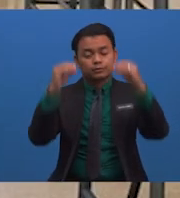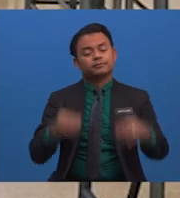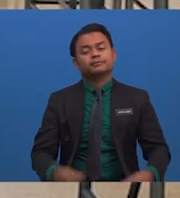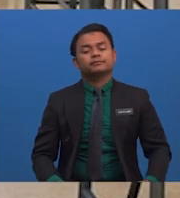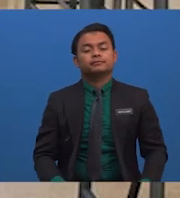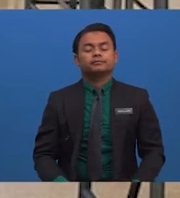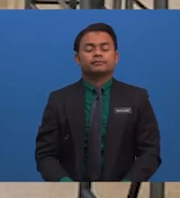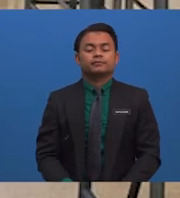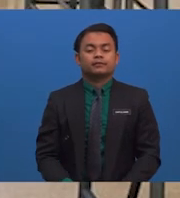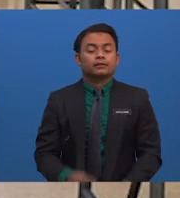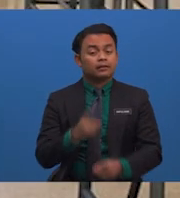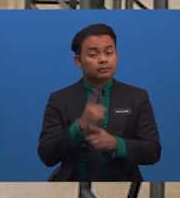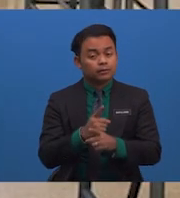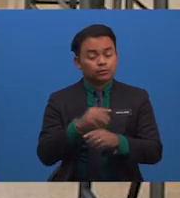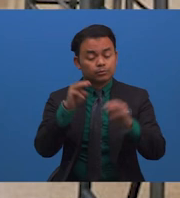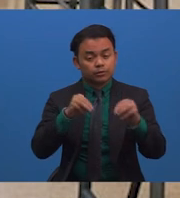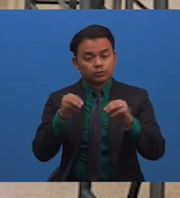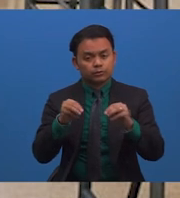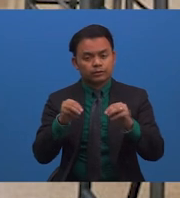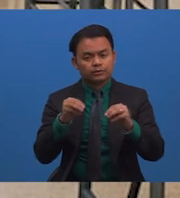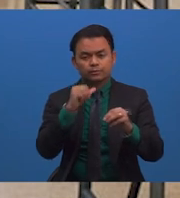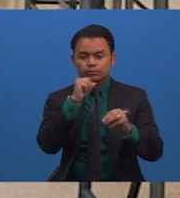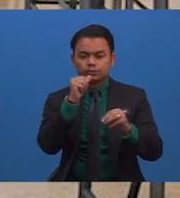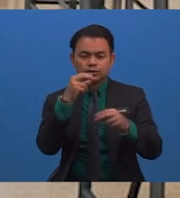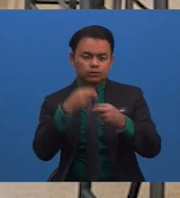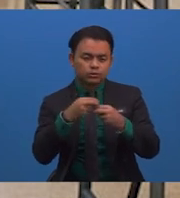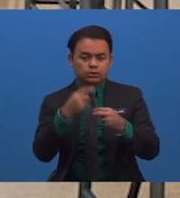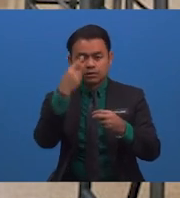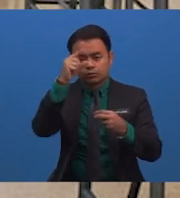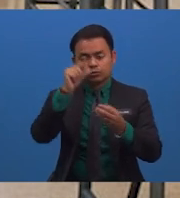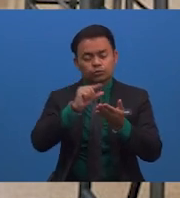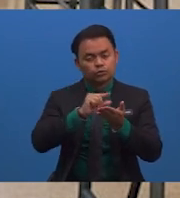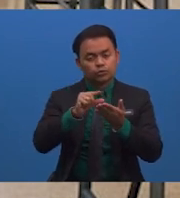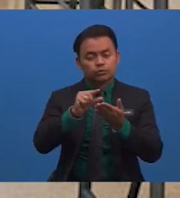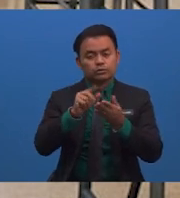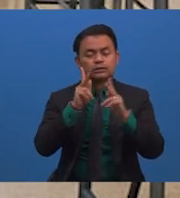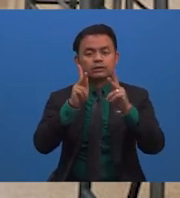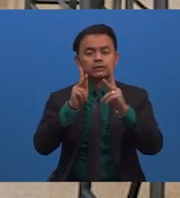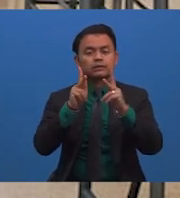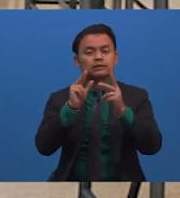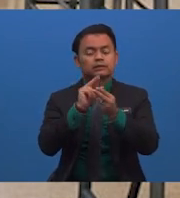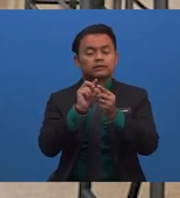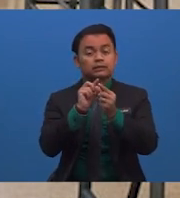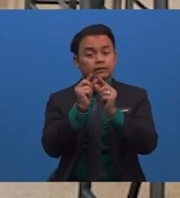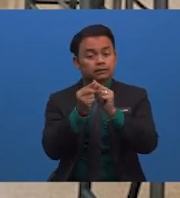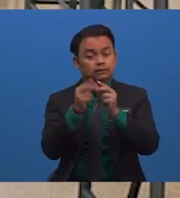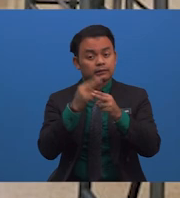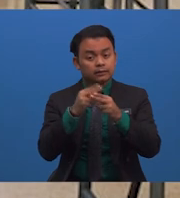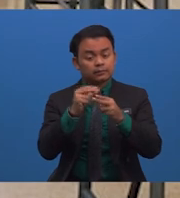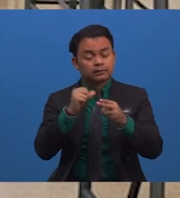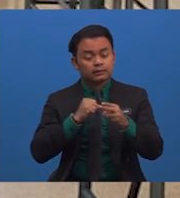Sebenarnya murid-murid bukan sukar untuk menggunakan kata ganti nama diri orang